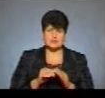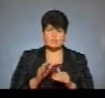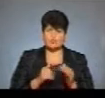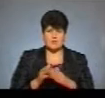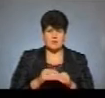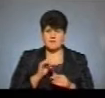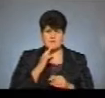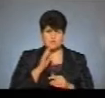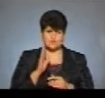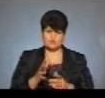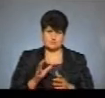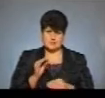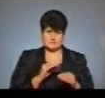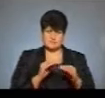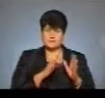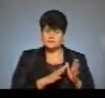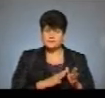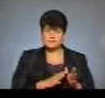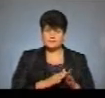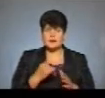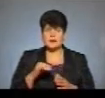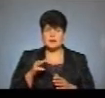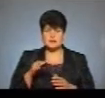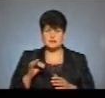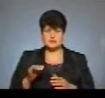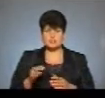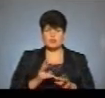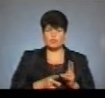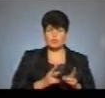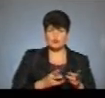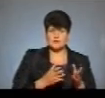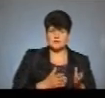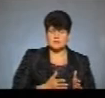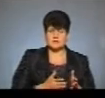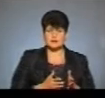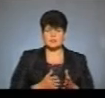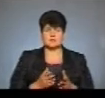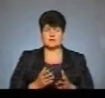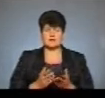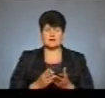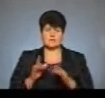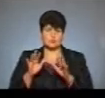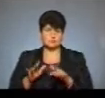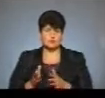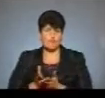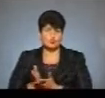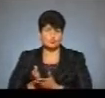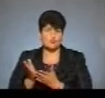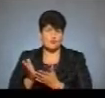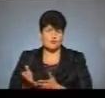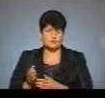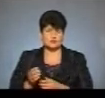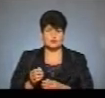важко утилізовувати. Ну, айтішники в кулінарії, айтішники в обслуговуванні, тобто